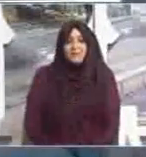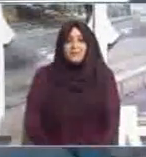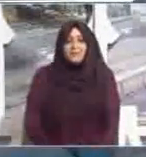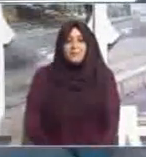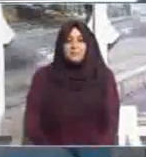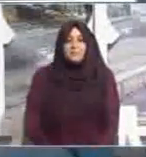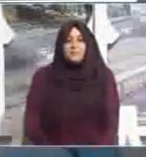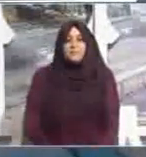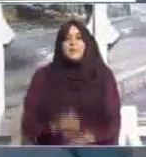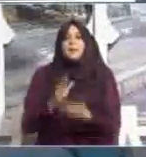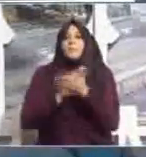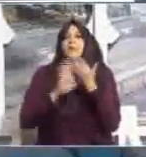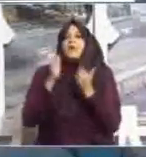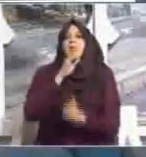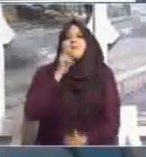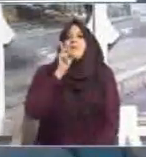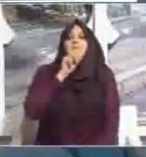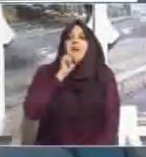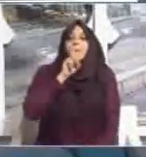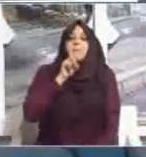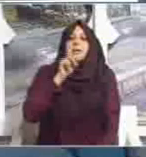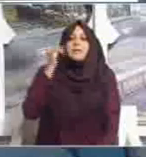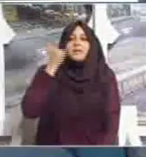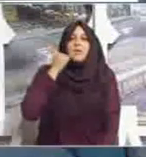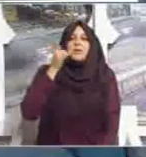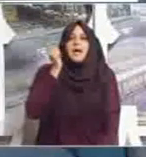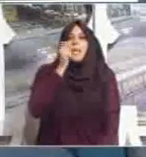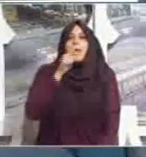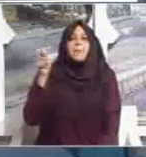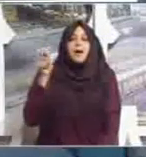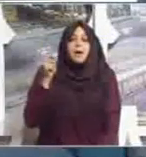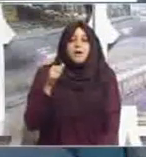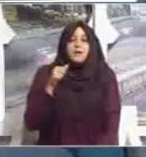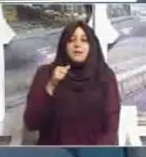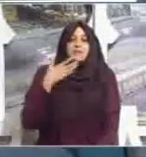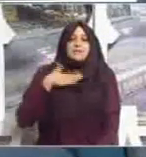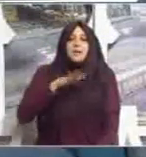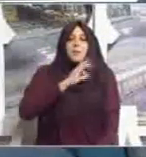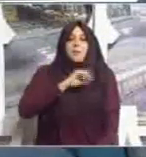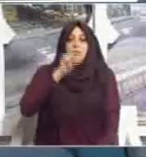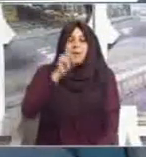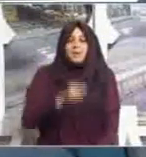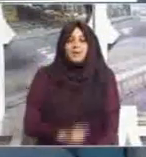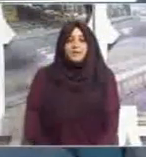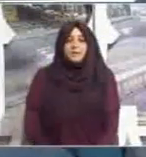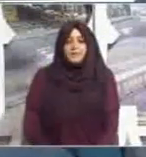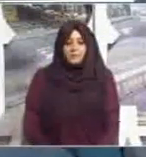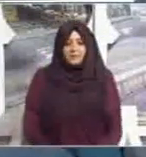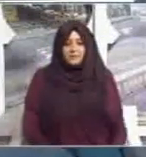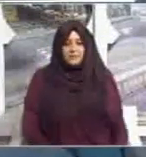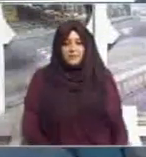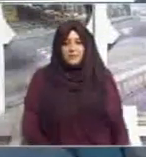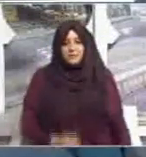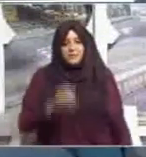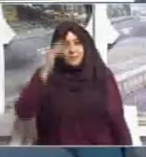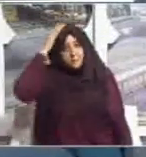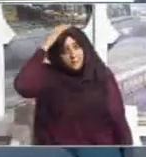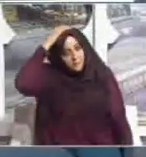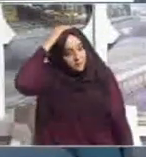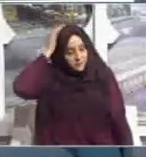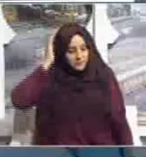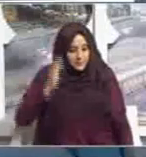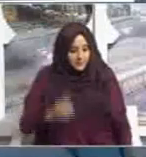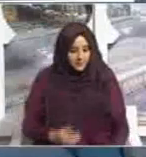نسمع نعم. دليلة وحنان من عنبة. دليلة تفضلي. الو السلام عليكم. وعليكم السلام اختي اهلا بك تفضلي. صحيح بخير. الله يبارك فيك اختي